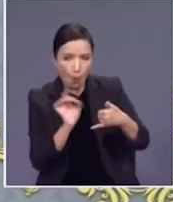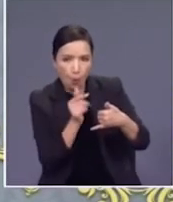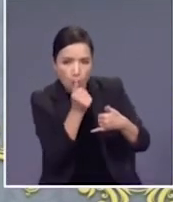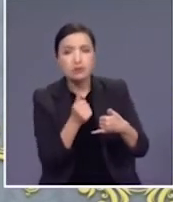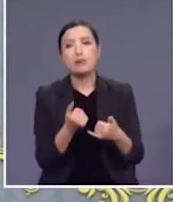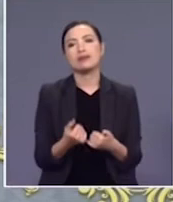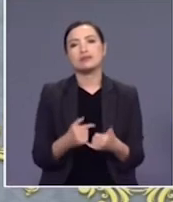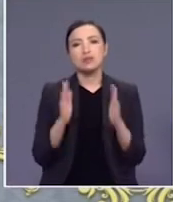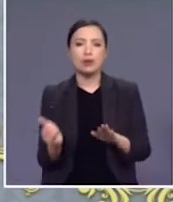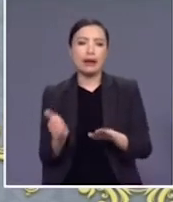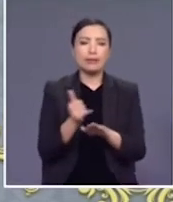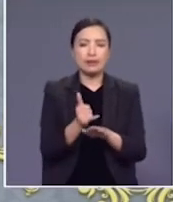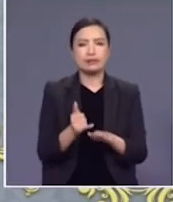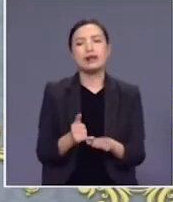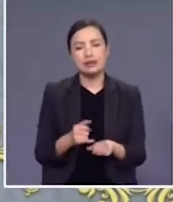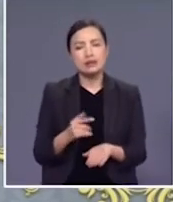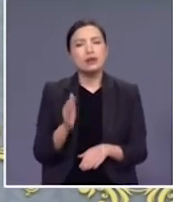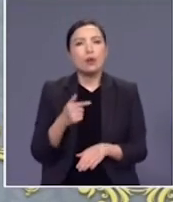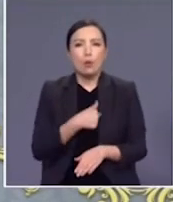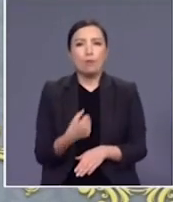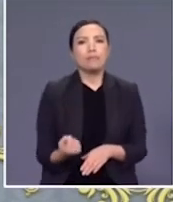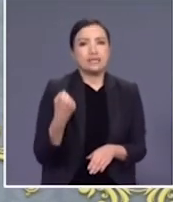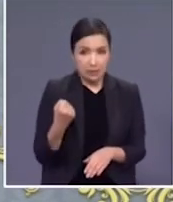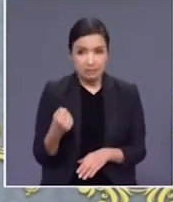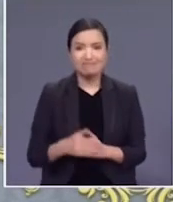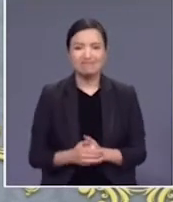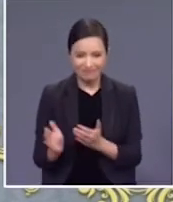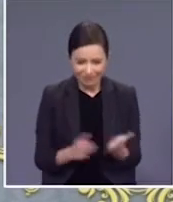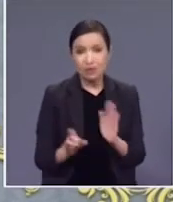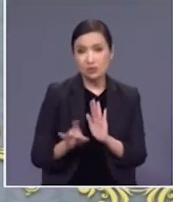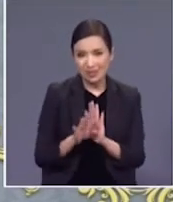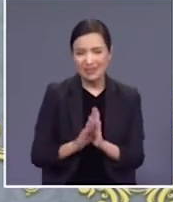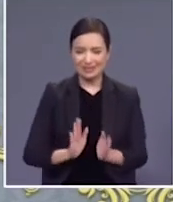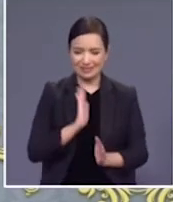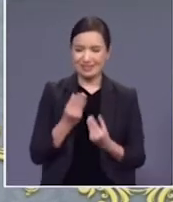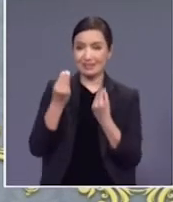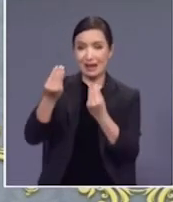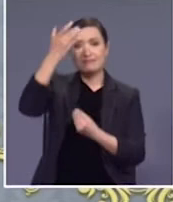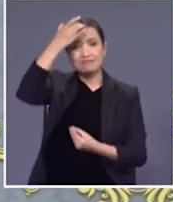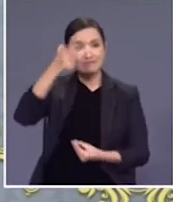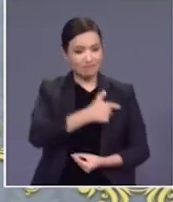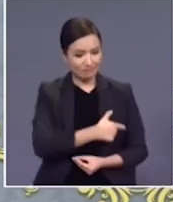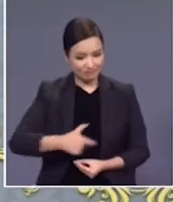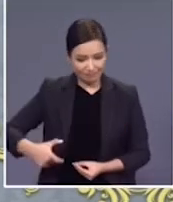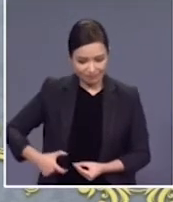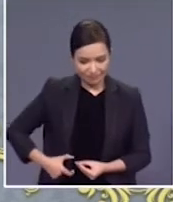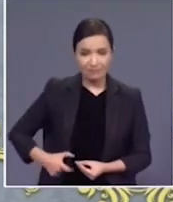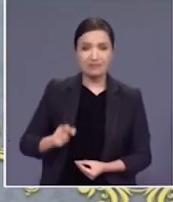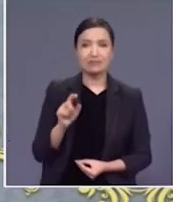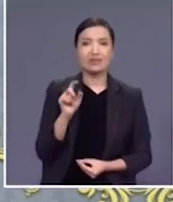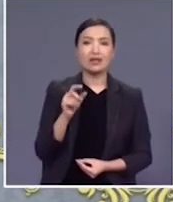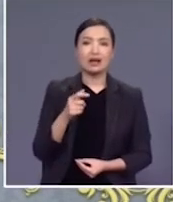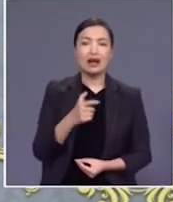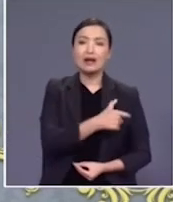ะครับผู้ใช้บริการสุดท้ายนี้เพื่อจะเป็นการเฉลิมพระเกียรติสมเด็จพระนางเจ้าสิริกิติ์พระบรมราชินีนาถในพระบาทสมเด็จพระปรมินท